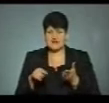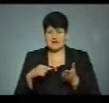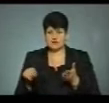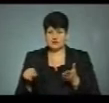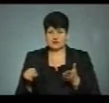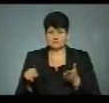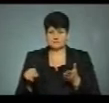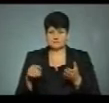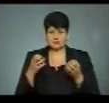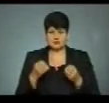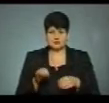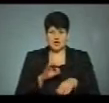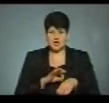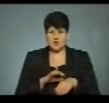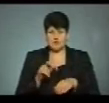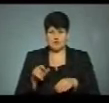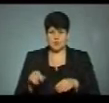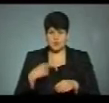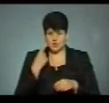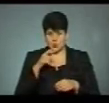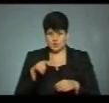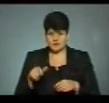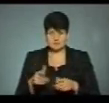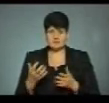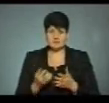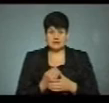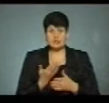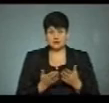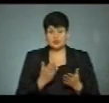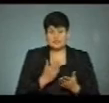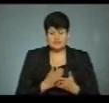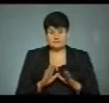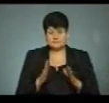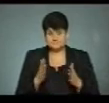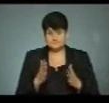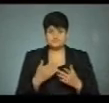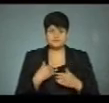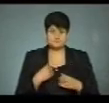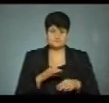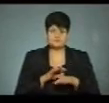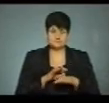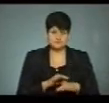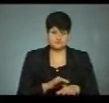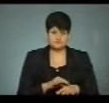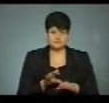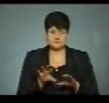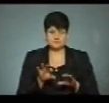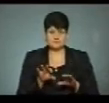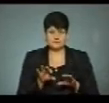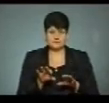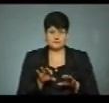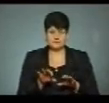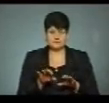ще хворих осіб, виявити, якщо вони в разі того є. Нами проведено відбір змивів